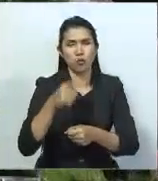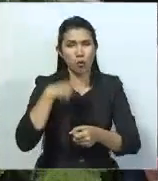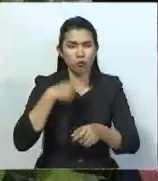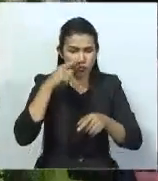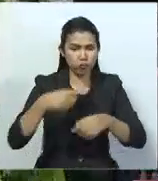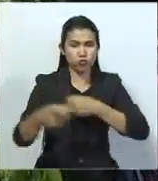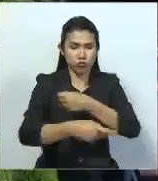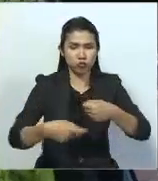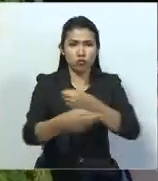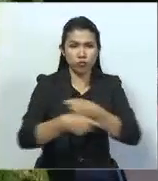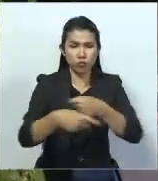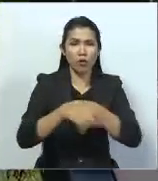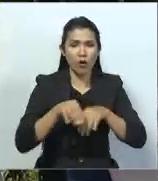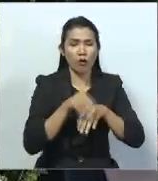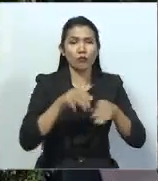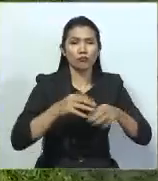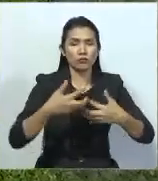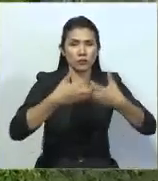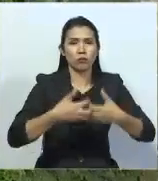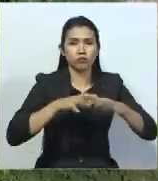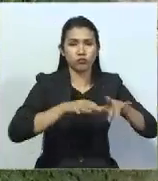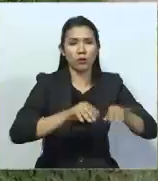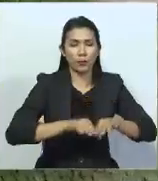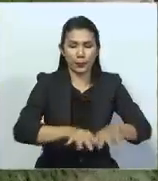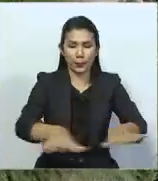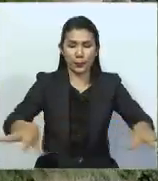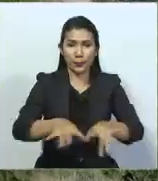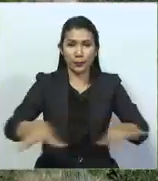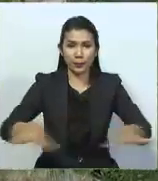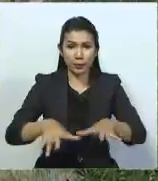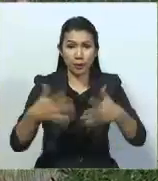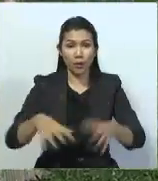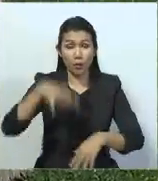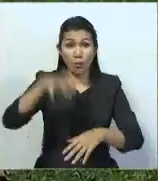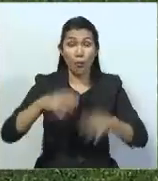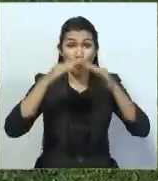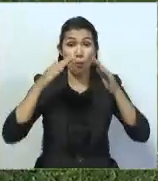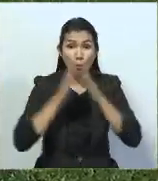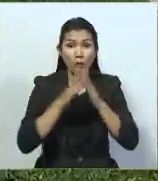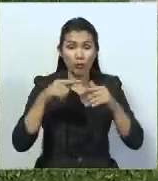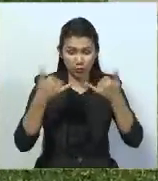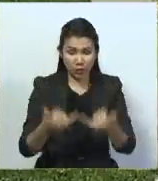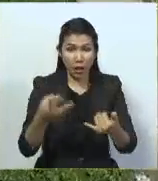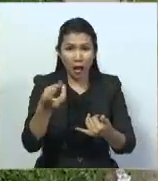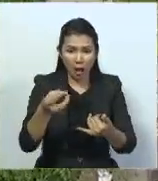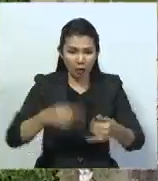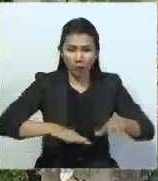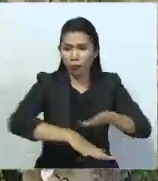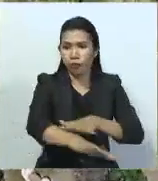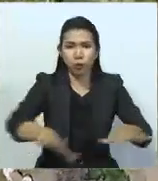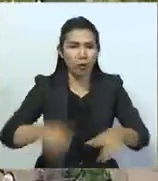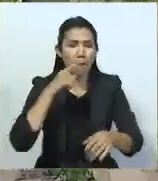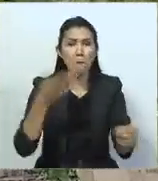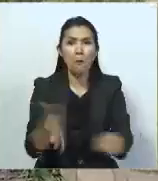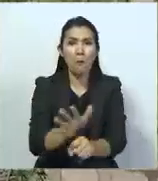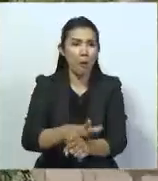เลยนะคะเพื่อนำมาตากบนลานตากแล้วก็ที่ถนนแล้วก็พื้นที่ของวัดเนี่ยจนเขาบอกว่าลานตากข้าวไม่เพียงพอกับ